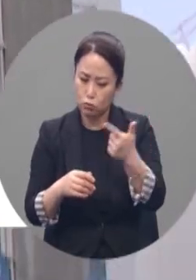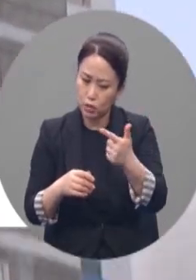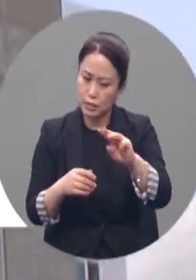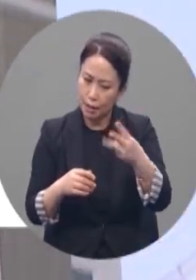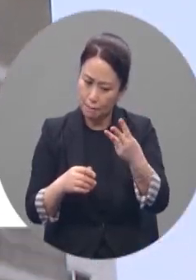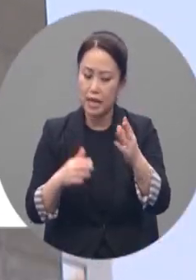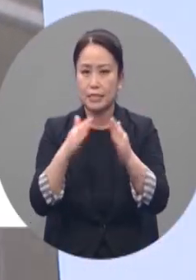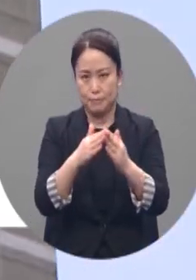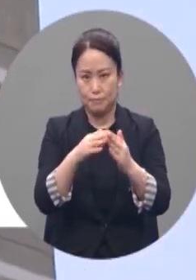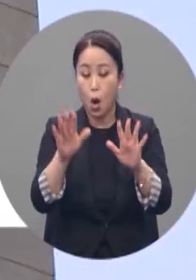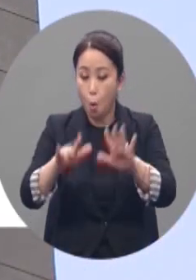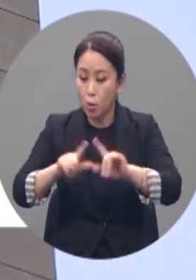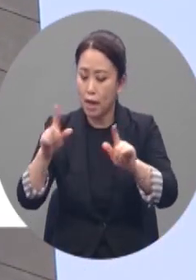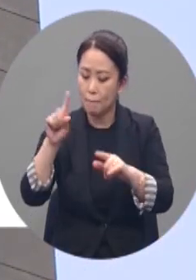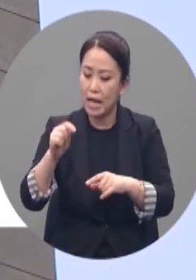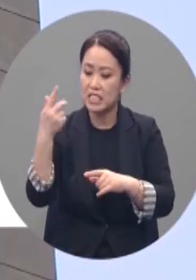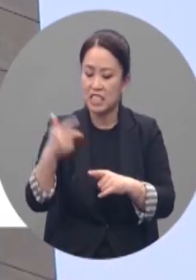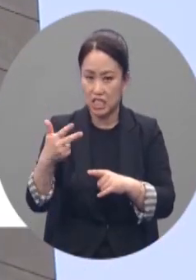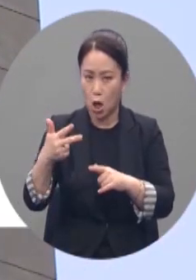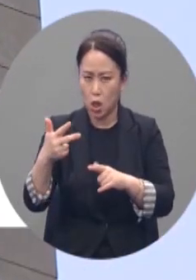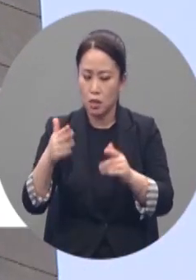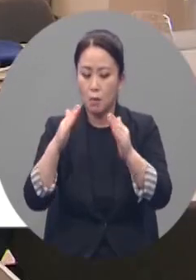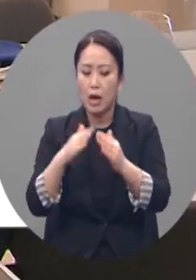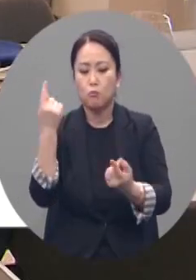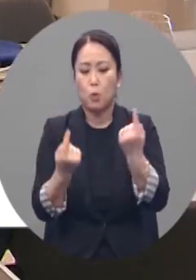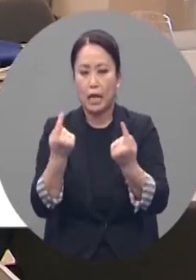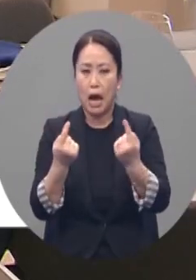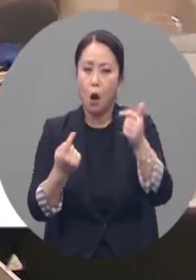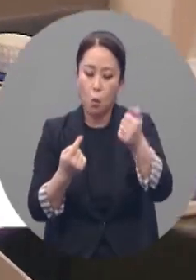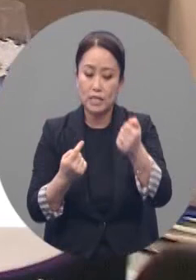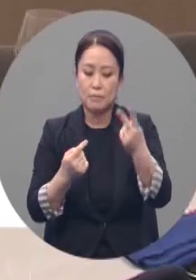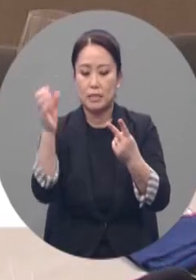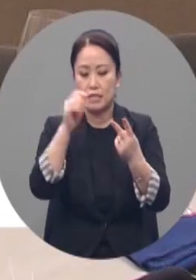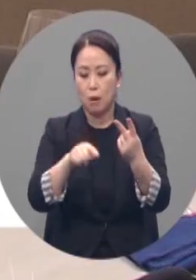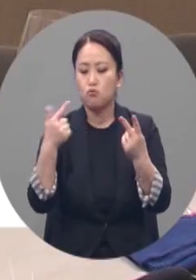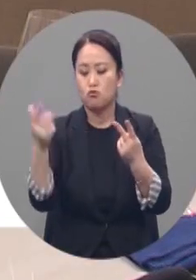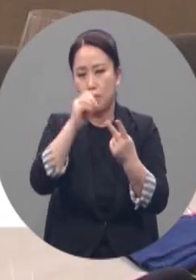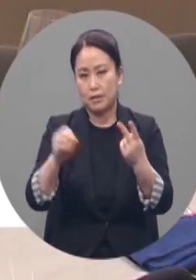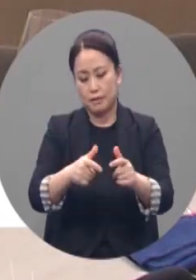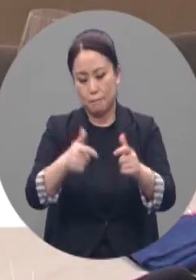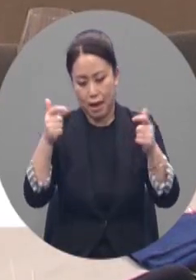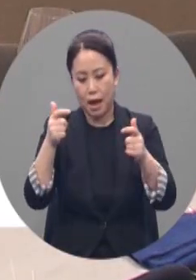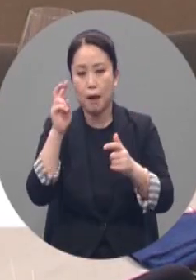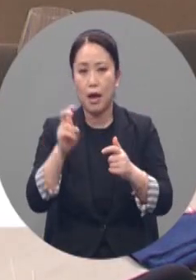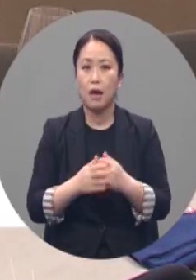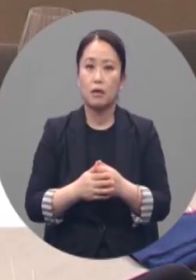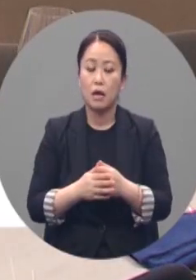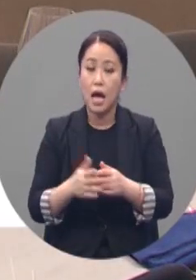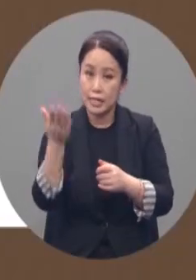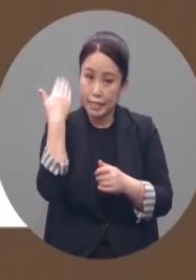5각 으로 올해 17,200 34 가구보다 52.6% 가 늘어날 것으로 보입니다